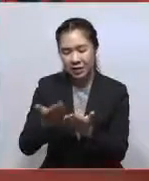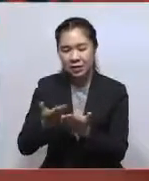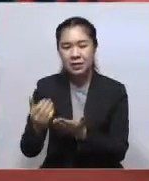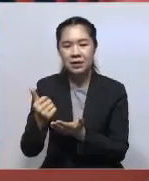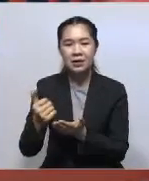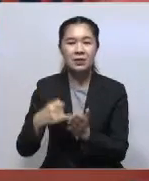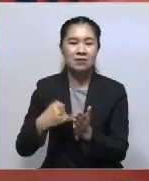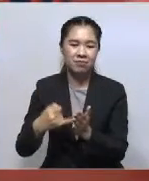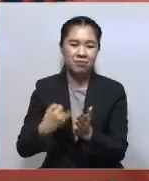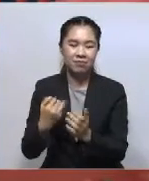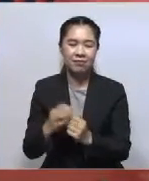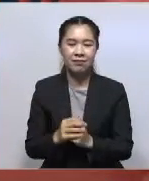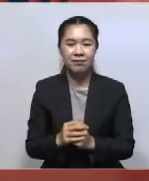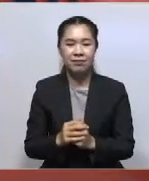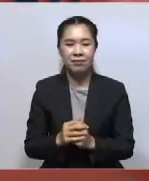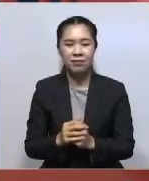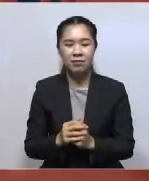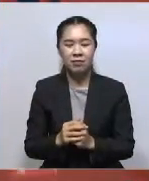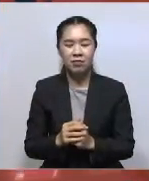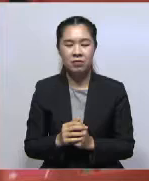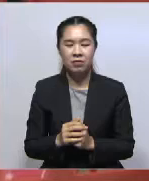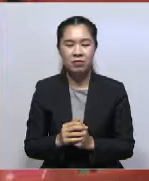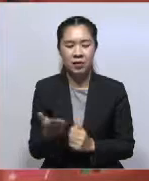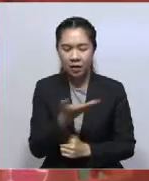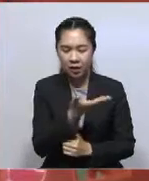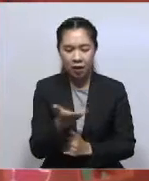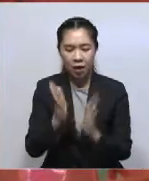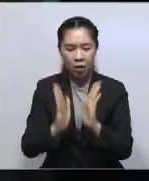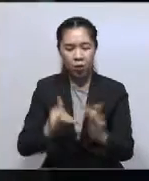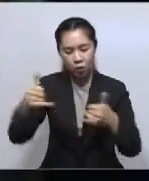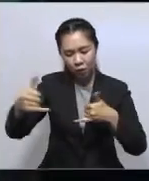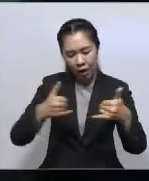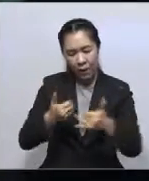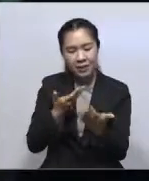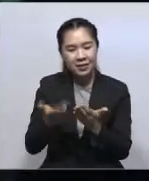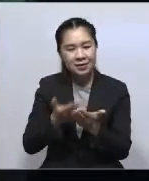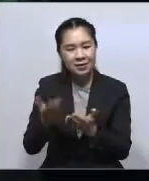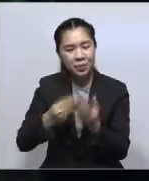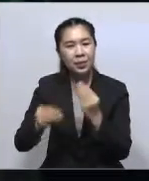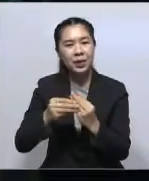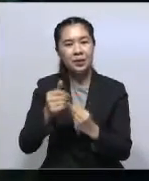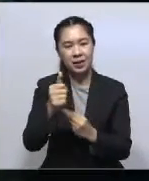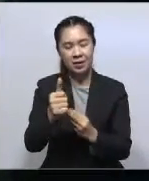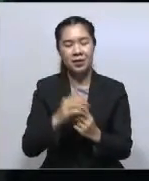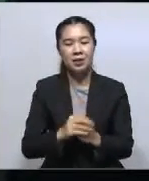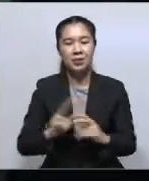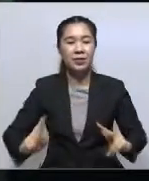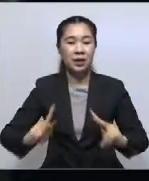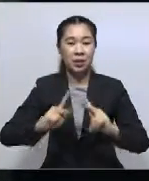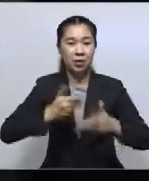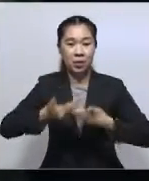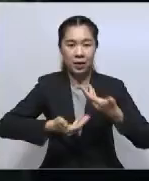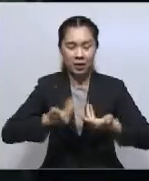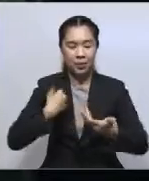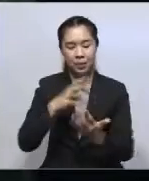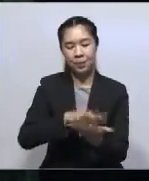ายซื้อสินค้าได้นอกจากนี้ก็ยังเป็นการจูงใจให้ลูกค้าเข้าร้านมากยิ่งขึ้นค่ะทางกระทรวงพาณิชย์เขามีแผนที่จะฝึ